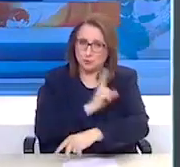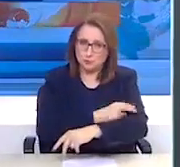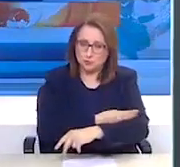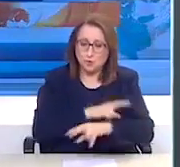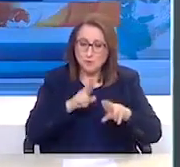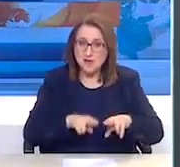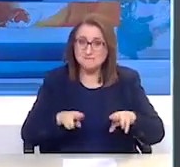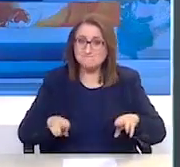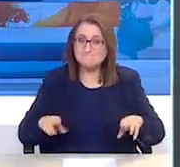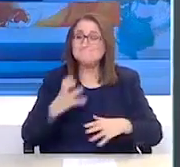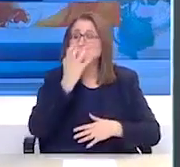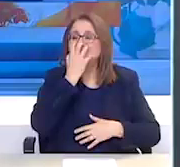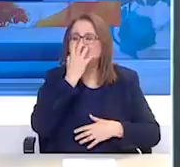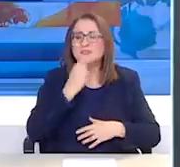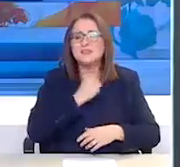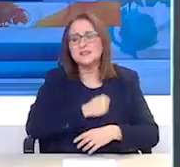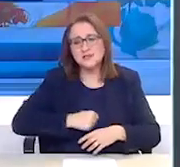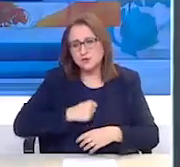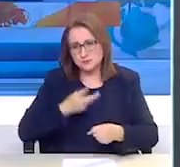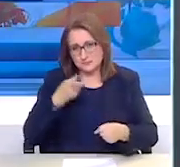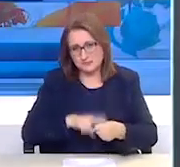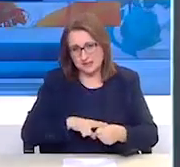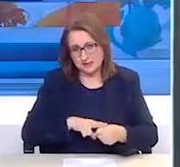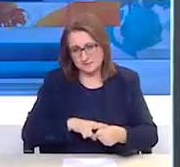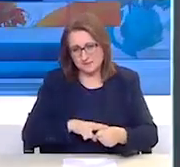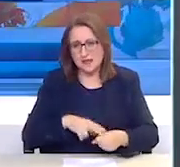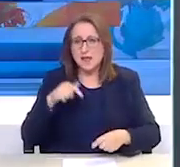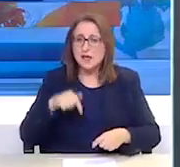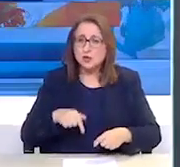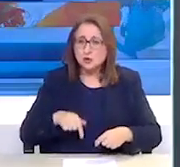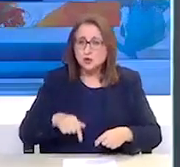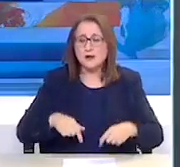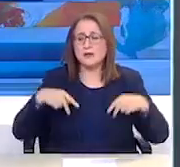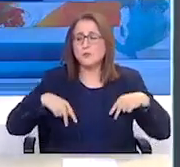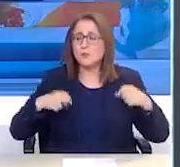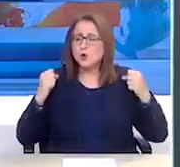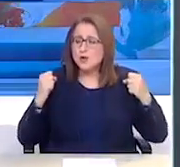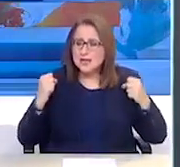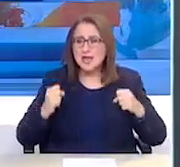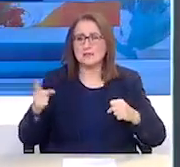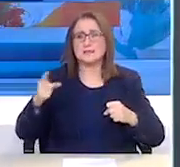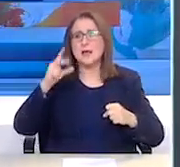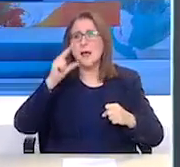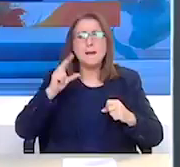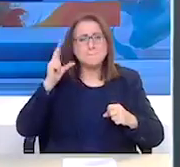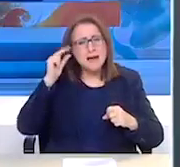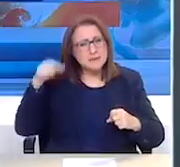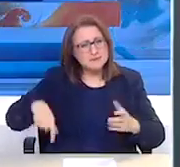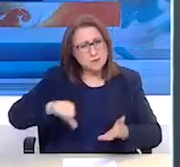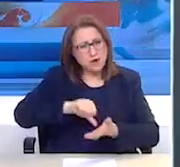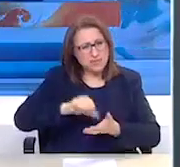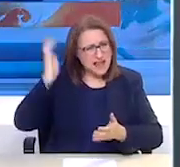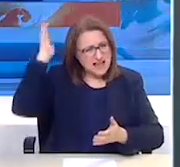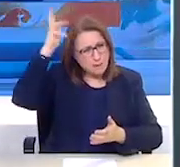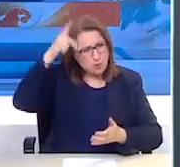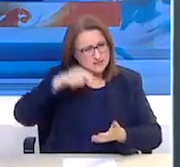Στα πλαίσια των δύσκολων στιγμών που περνούμε όλοι μας, το Υπουργείο Υγείας και το Εθνικό και Καποδιστριακό Πανεπιστήμιο Αθηνών ανέλαβαν την πρωτοβουλία για την οργάνωση και